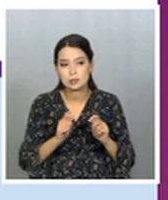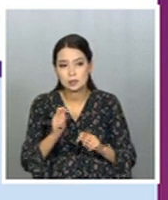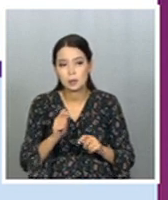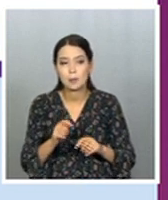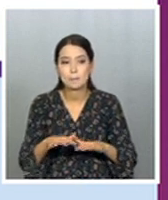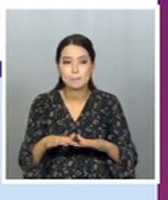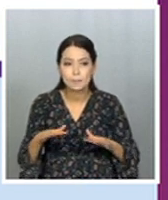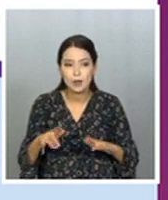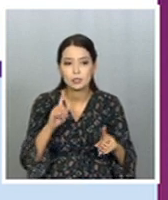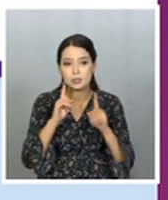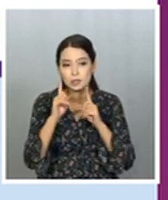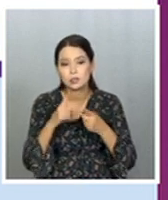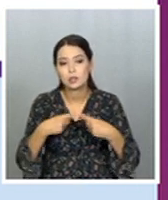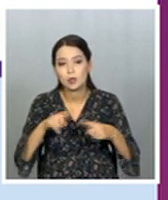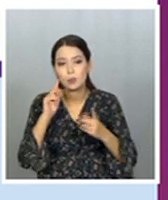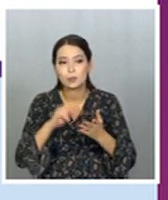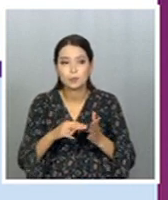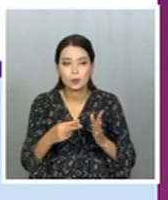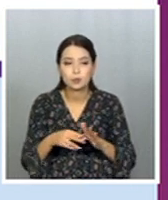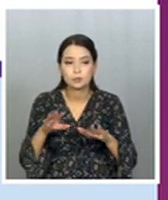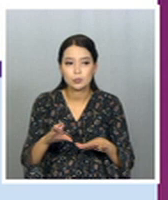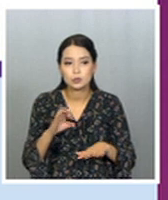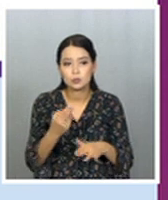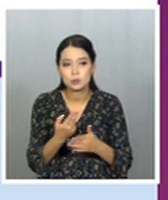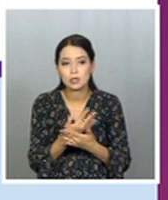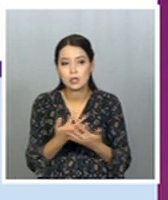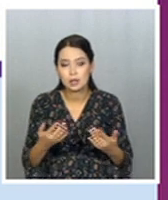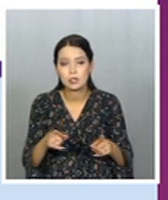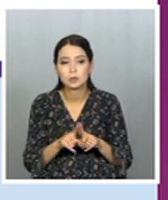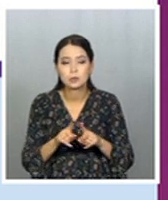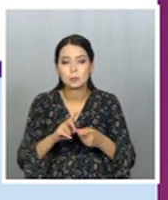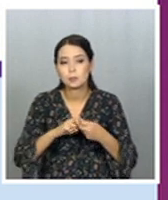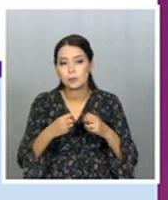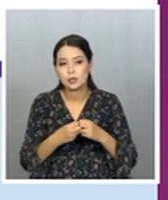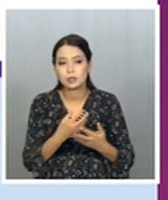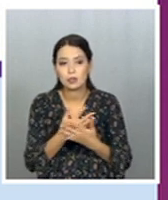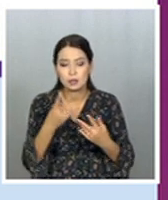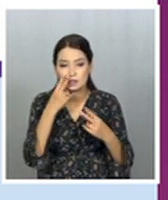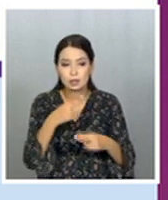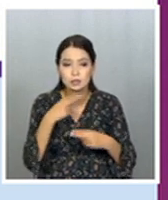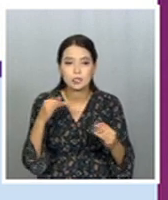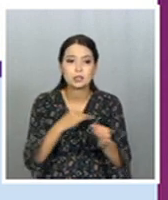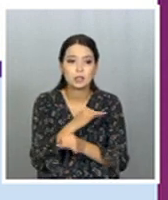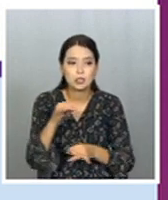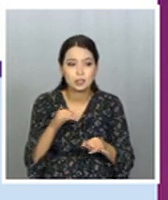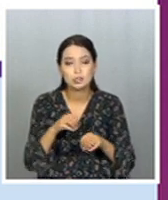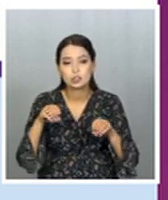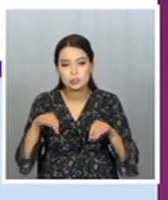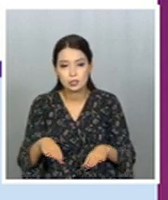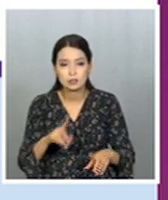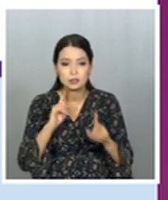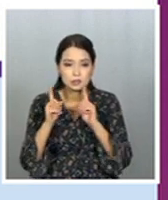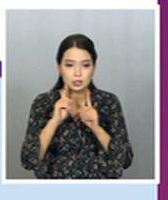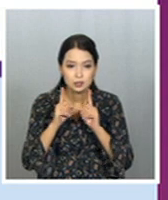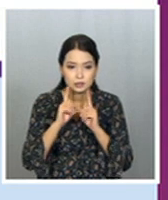және басқа қоғамдық ұйымдар өкілдерінің әлеуметтік, келелі мәселелерді қарайтын, талқылайтын, шешетін